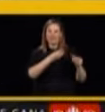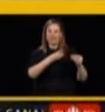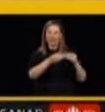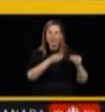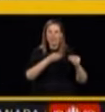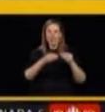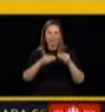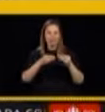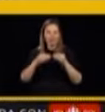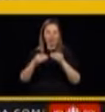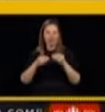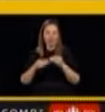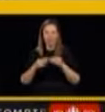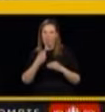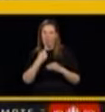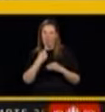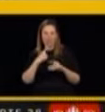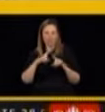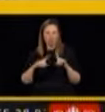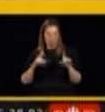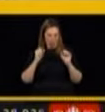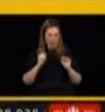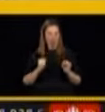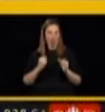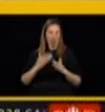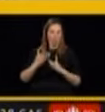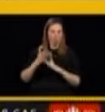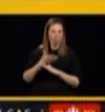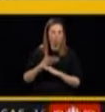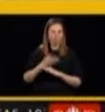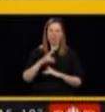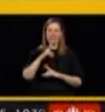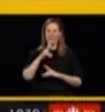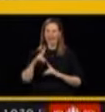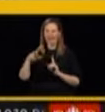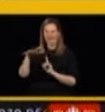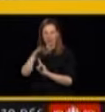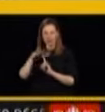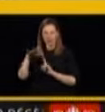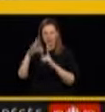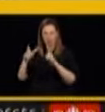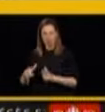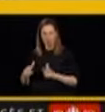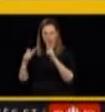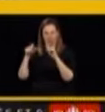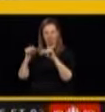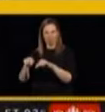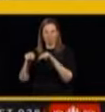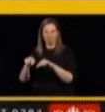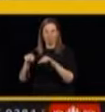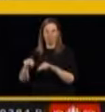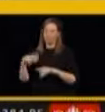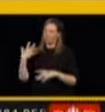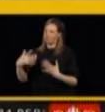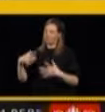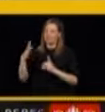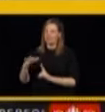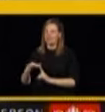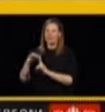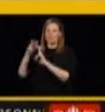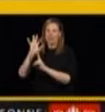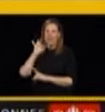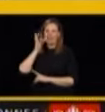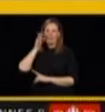facile nécessairement, surtout dans des conditions qui sont vraiment exceptionnelles. Mais moi,